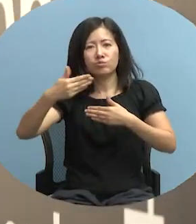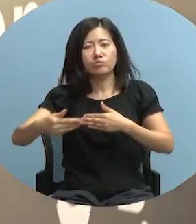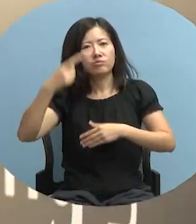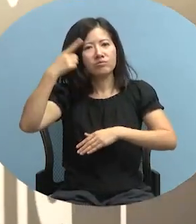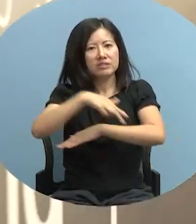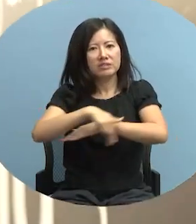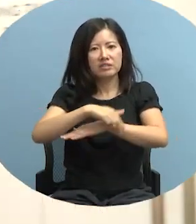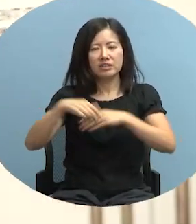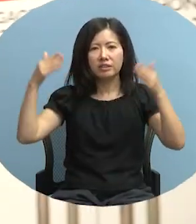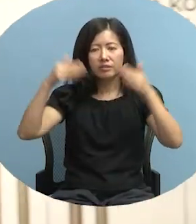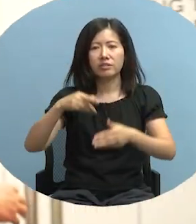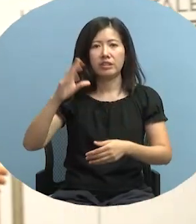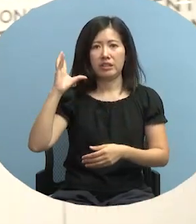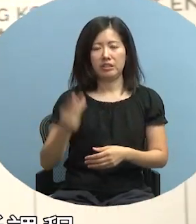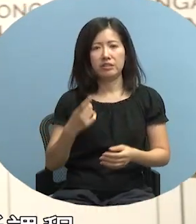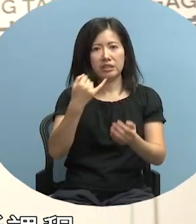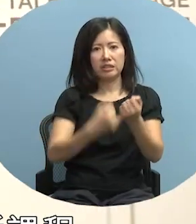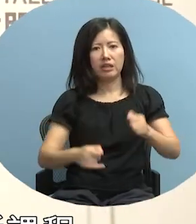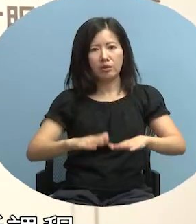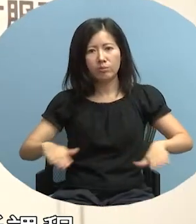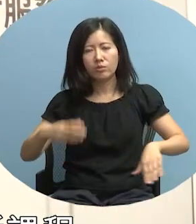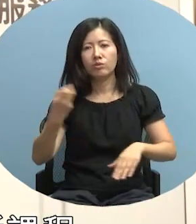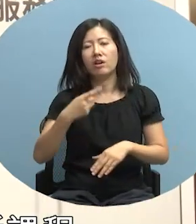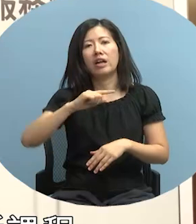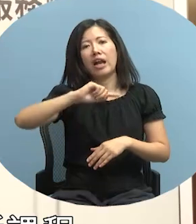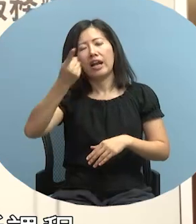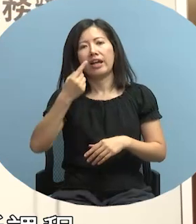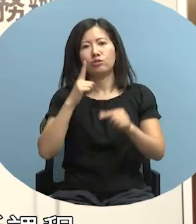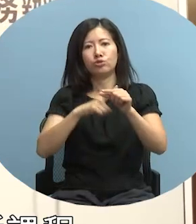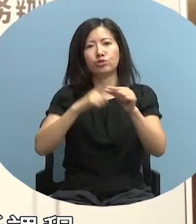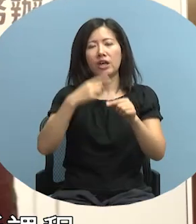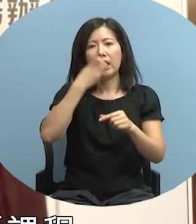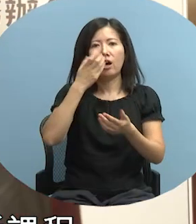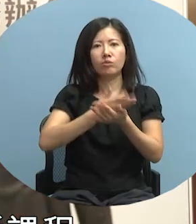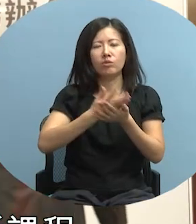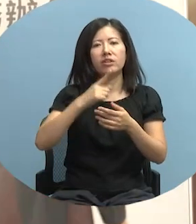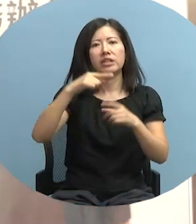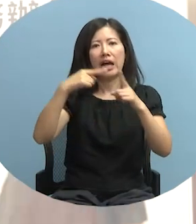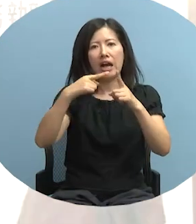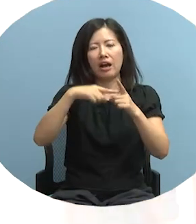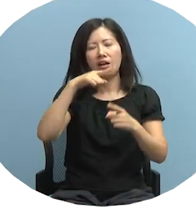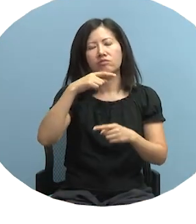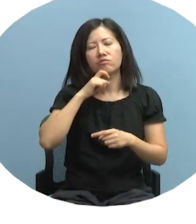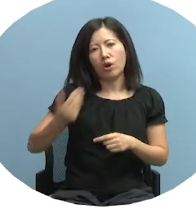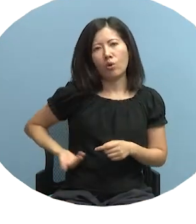計劃推出針對來港人才仔女同埋非華語來港人才嘅廣東話課程。